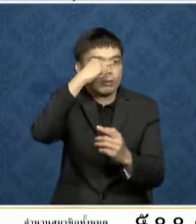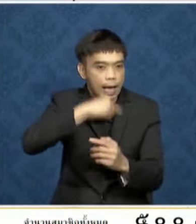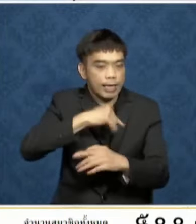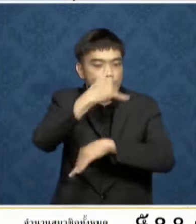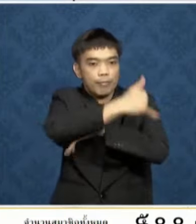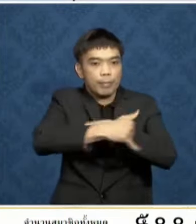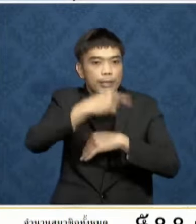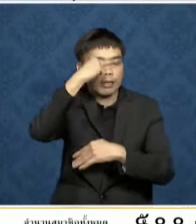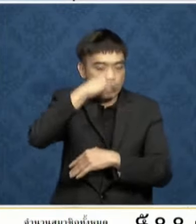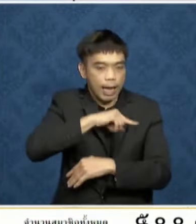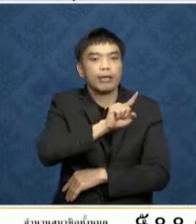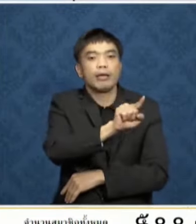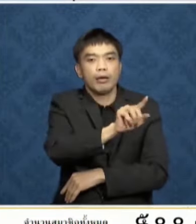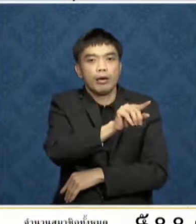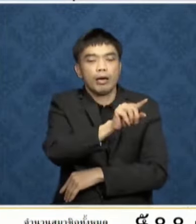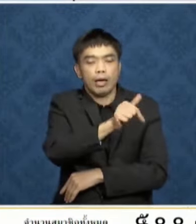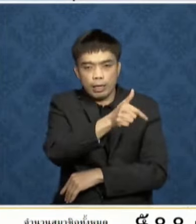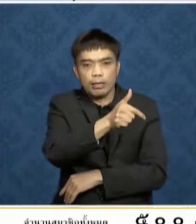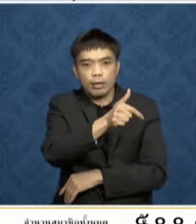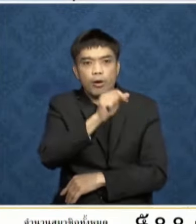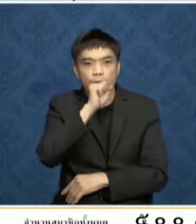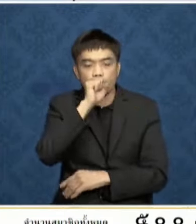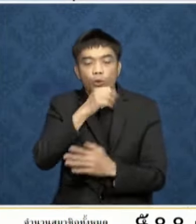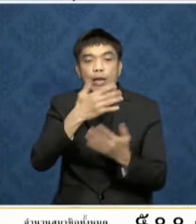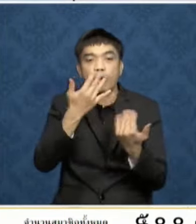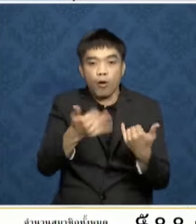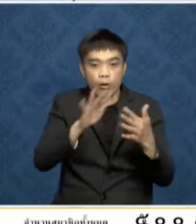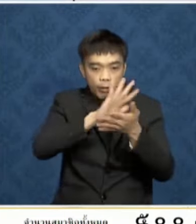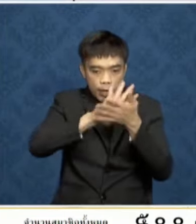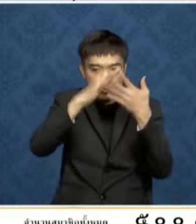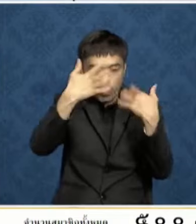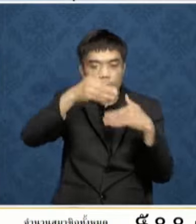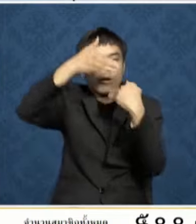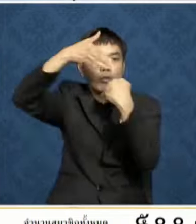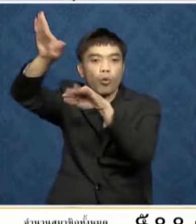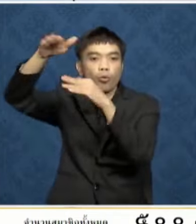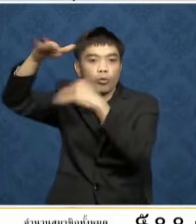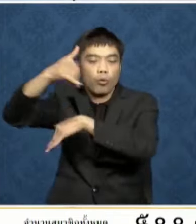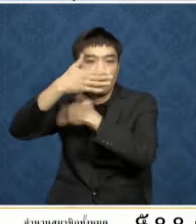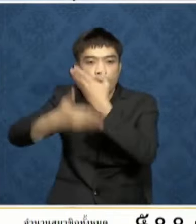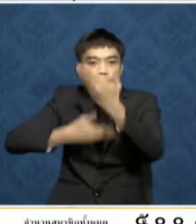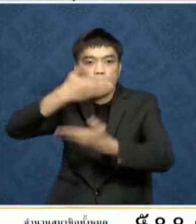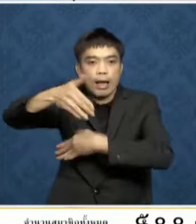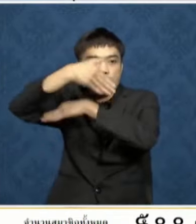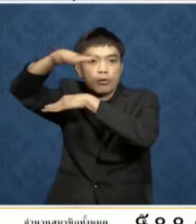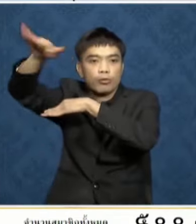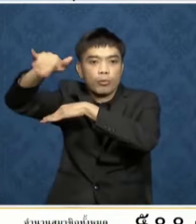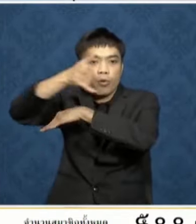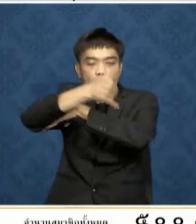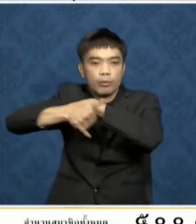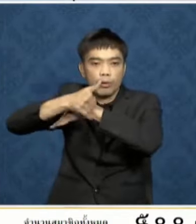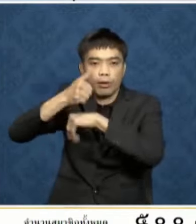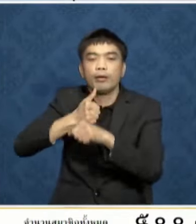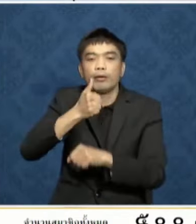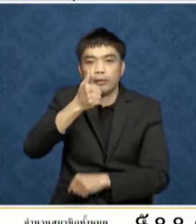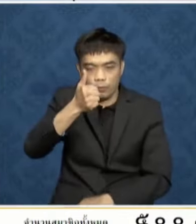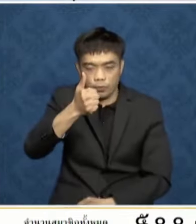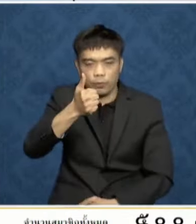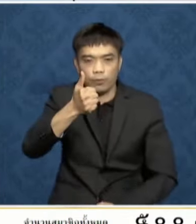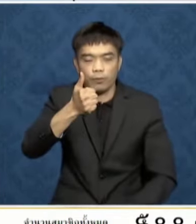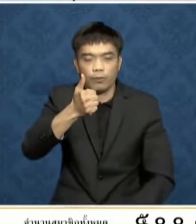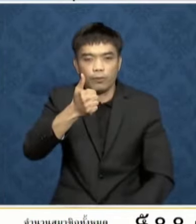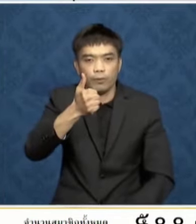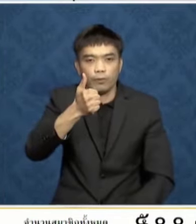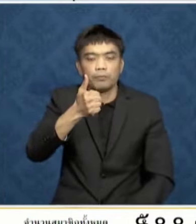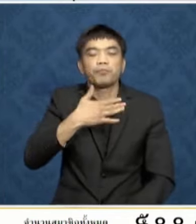กใกลองiersจนเป้าหมายสดท้ายก็คอการสงออกอาวุศให้กปเทศอื่นต่ๆไปได้ในอนาคตเหตุผมที่ผมคิด